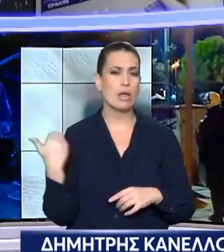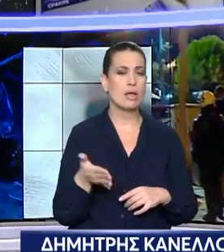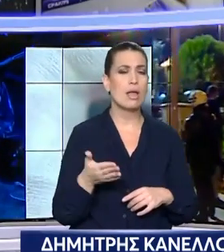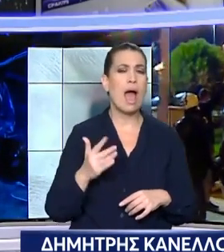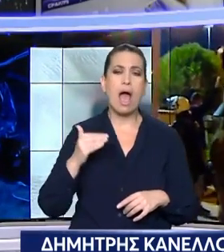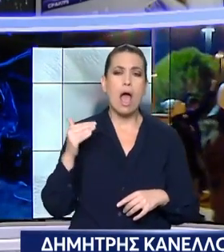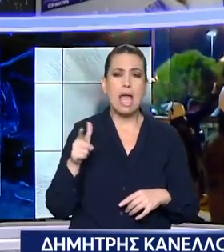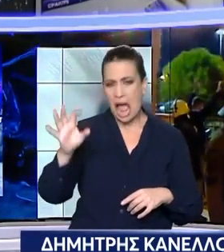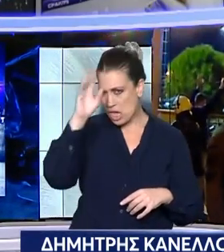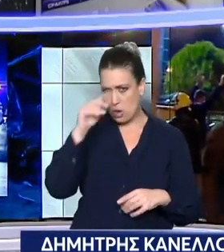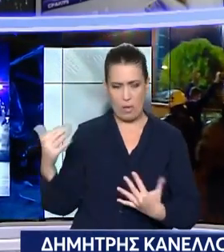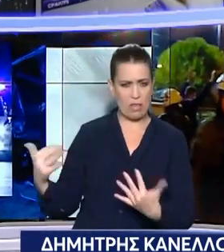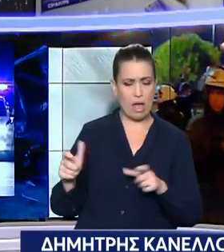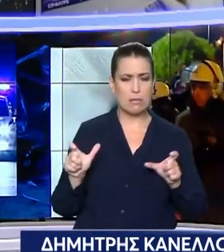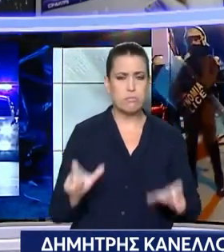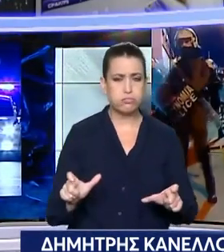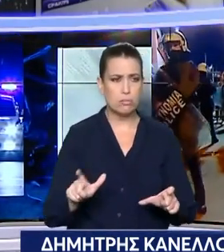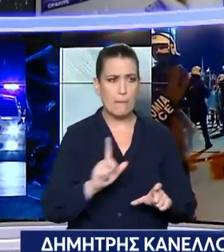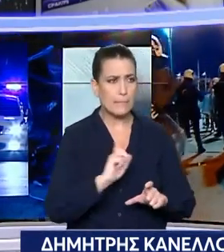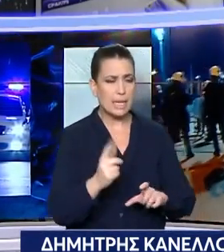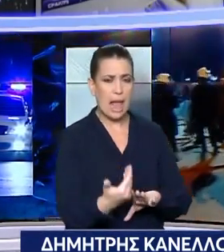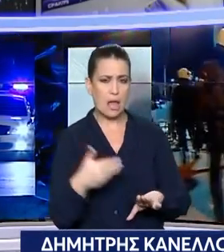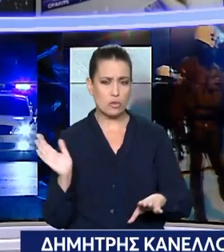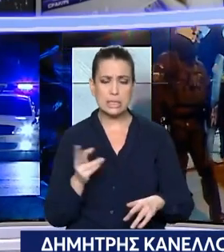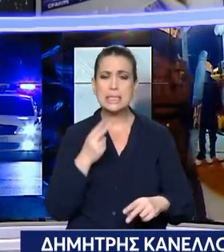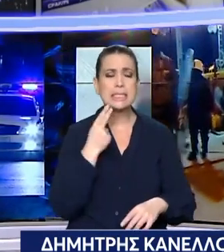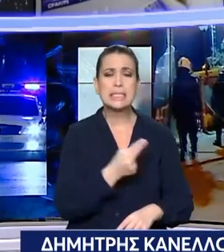από τις αστυνομικές δυνάμεις. Τι σημαίνει αυτό? Ότι όσοι